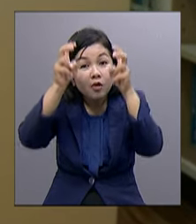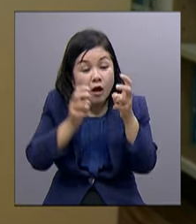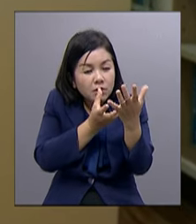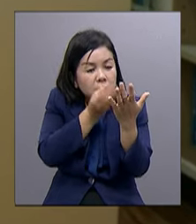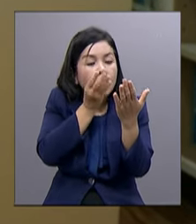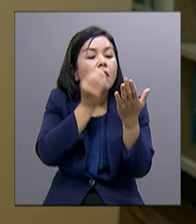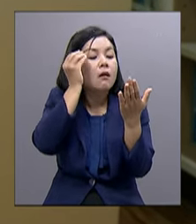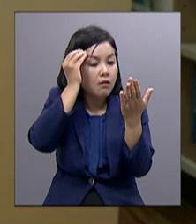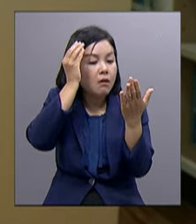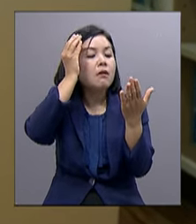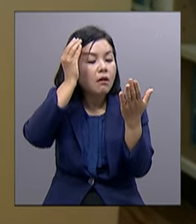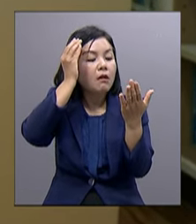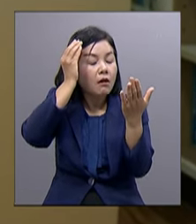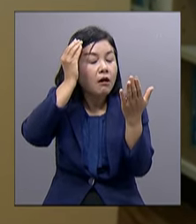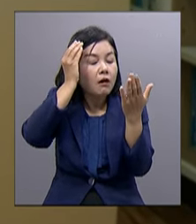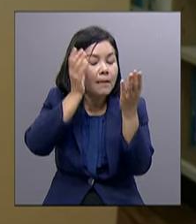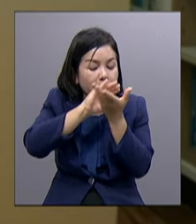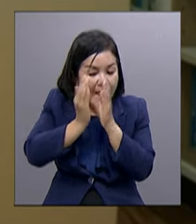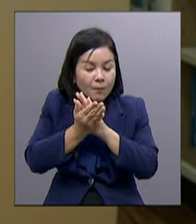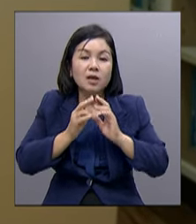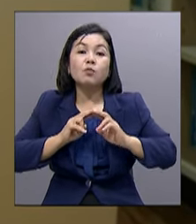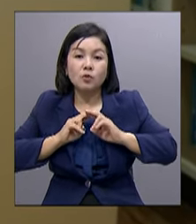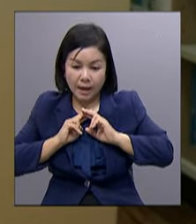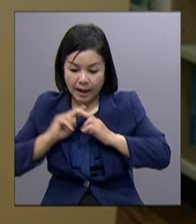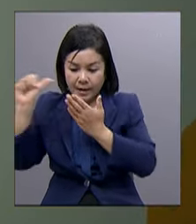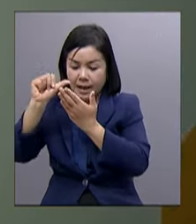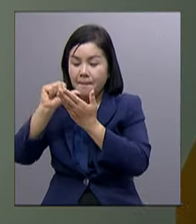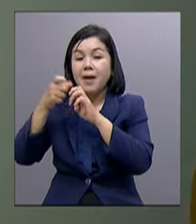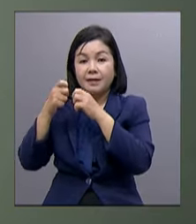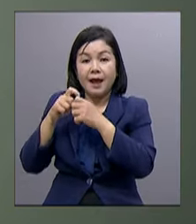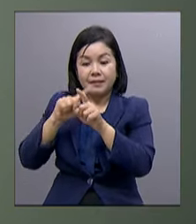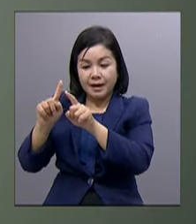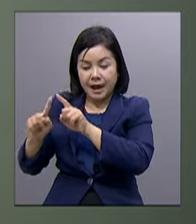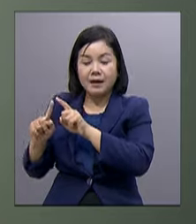ไปเอาไว้ใช้เผื่อมีอะไรเราได้แก้ไขได้